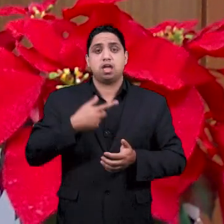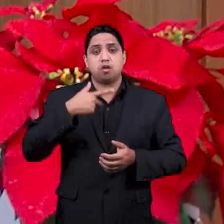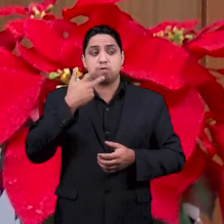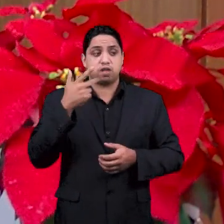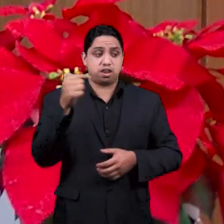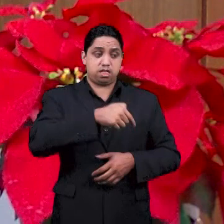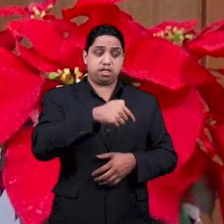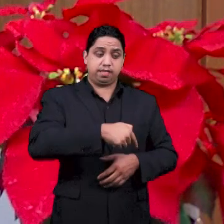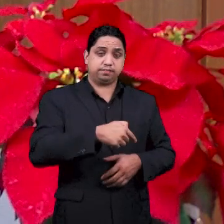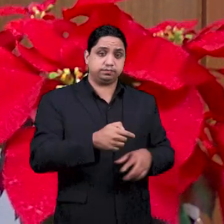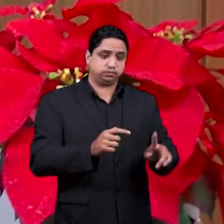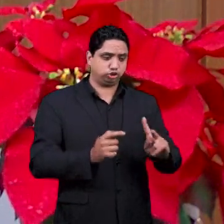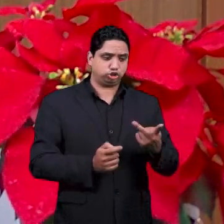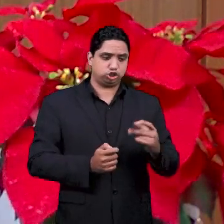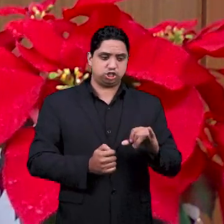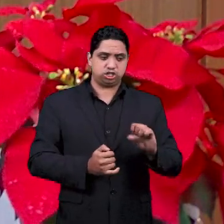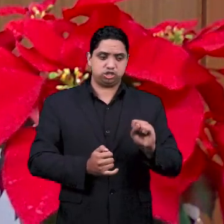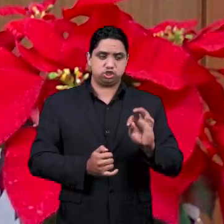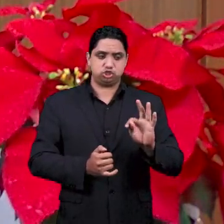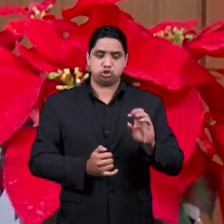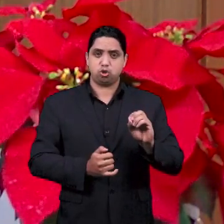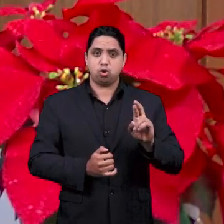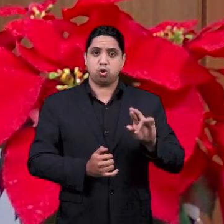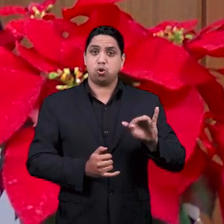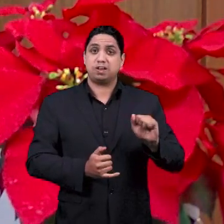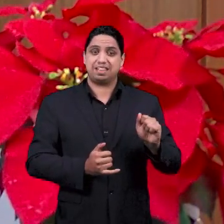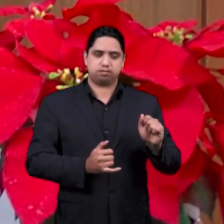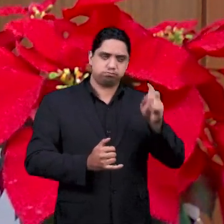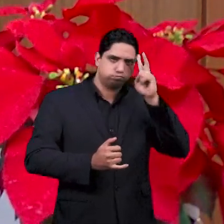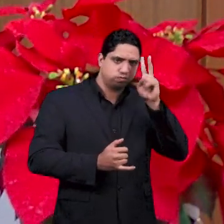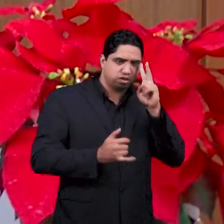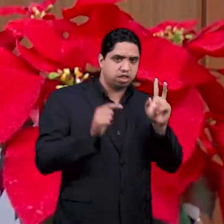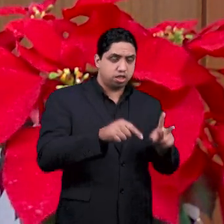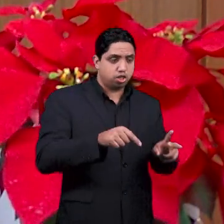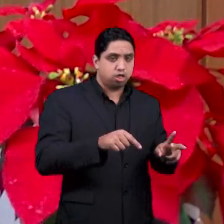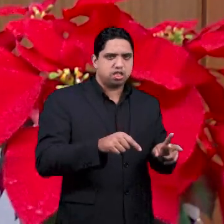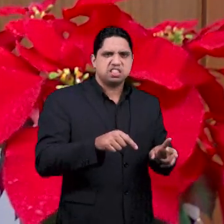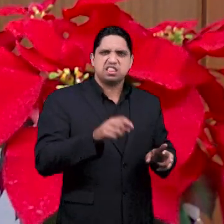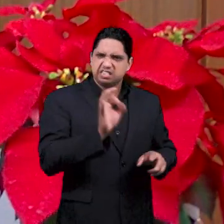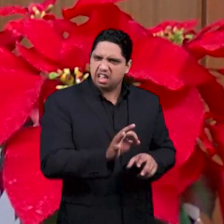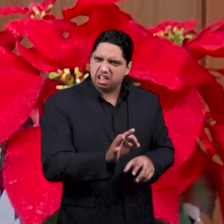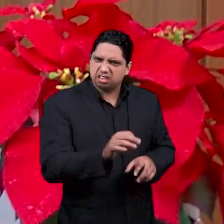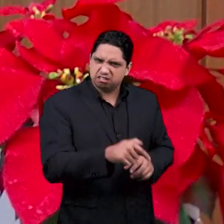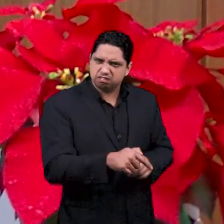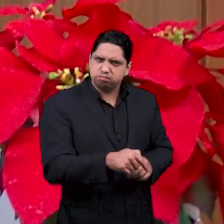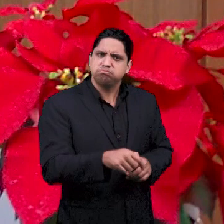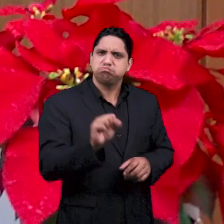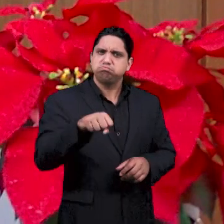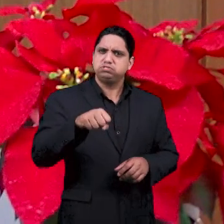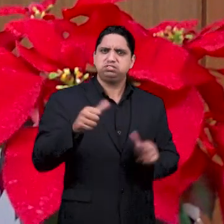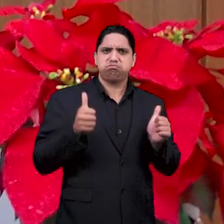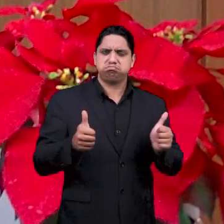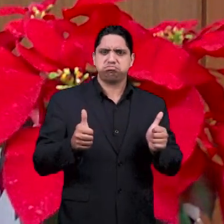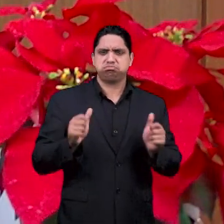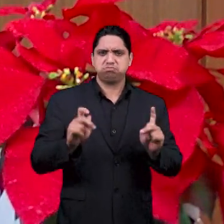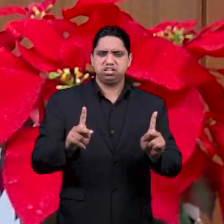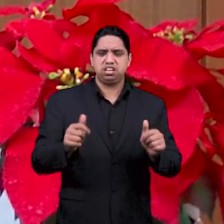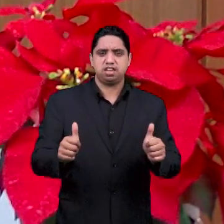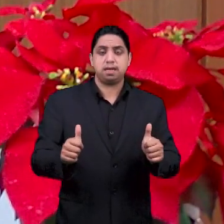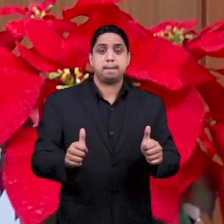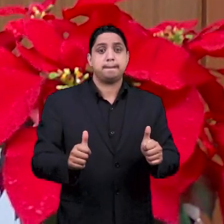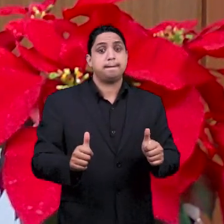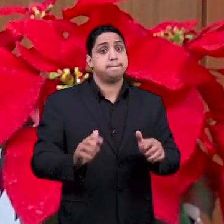вы смотрите социализм на историческую часть человека, это правильно, ну, по-человечески это